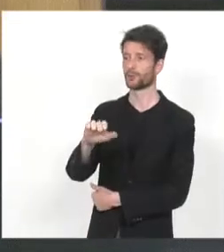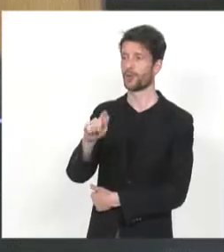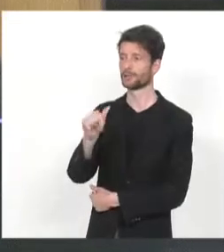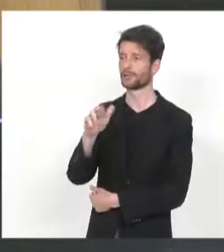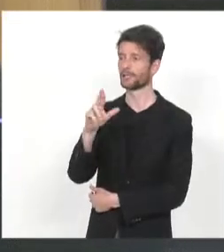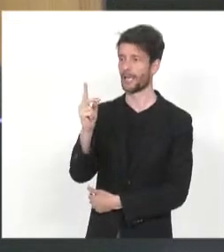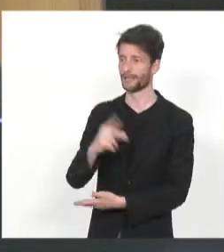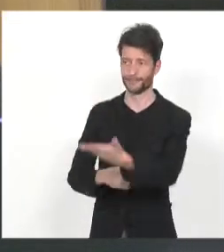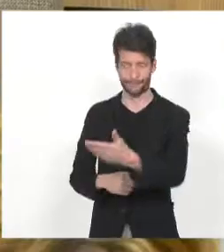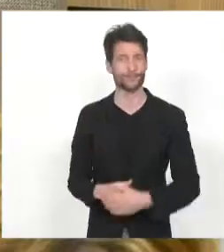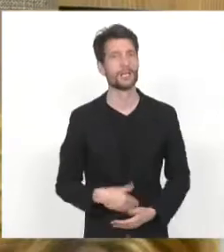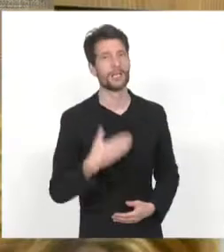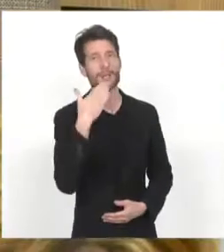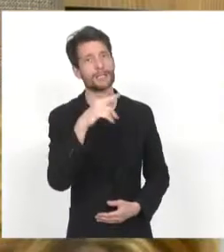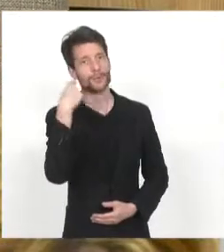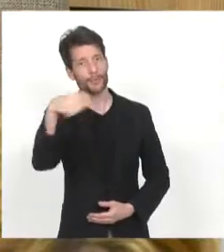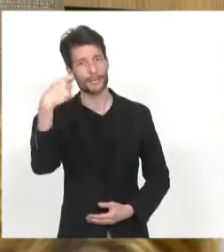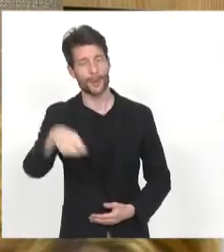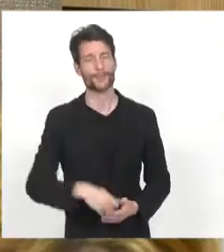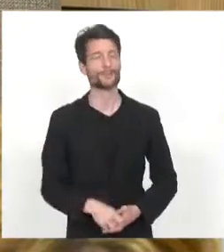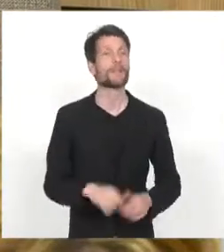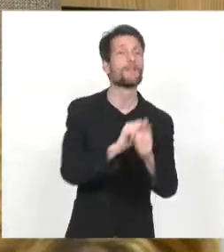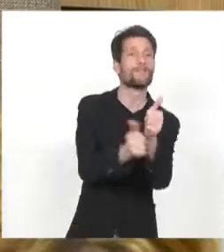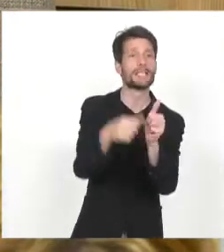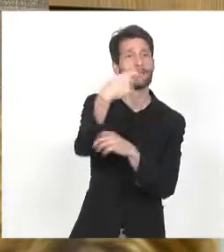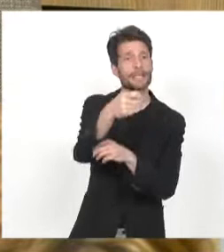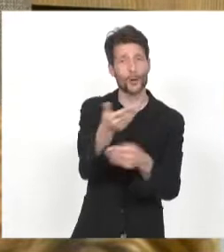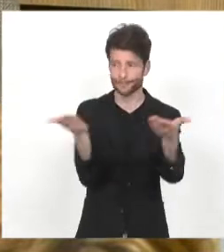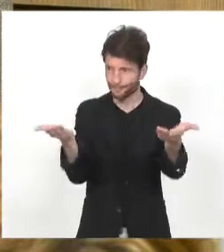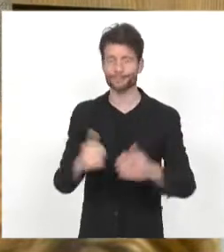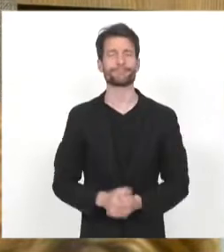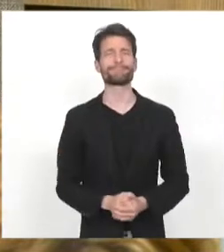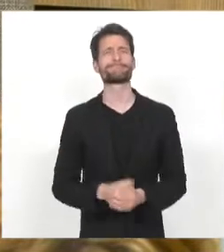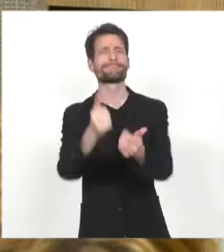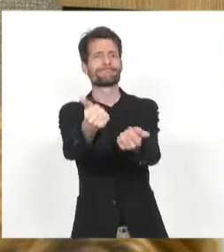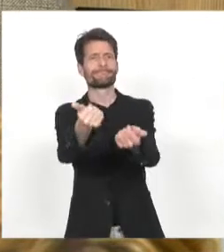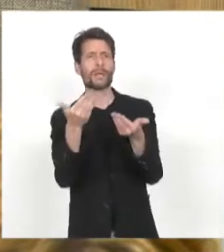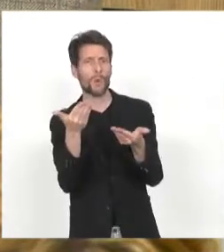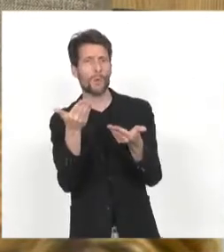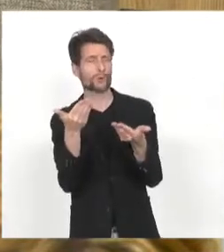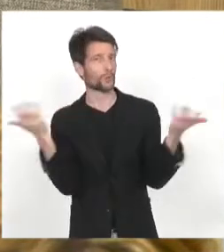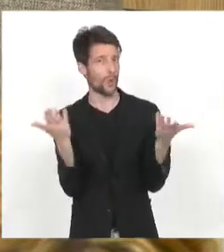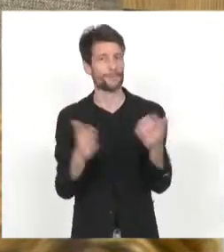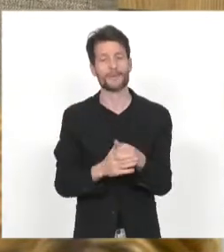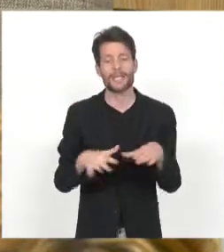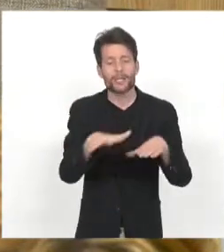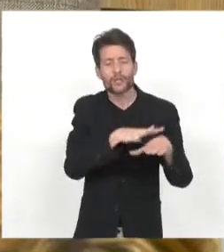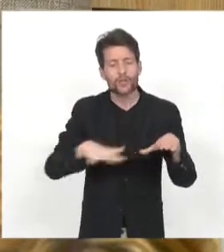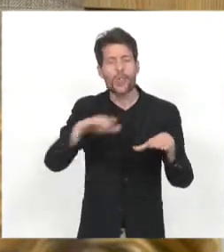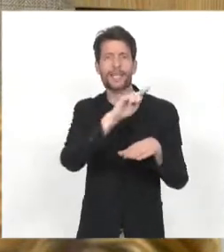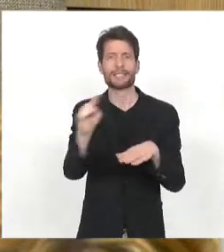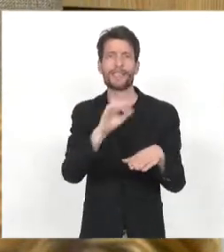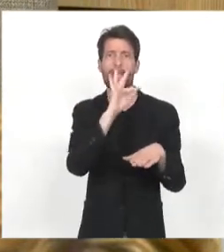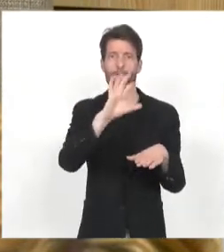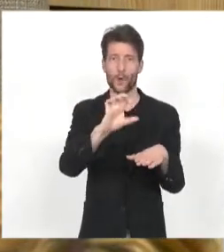Merci, Monsieur le Président. Monsieur le Président, Monsieur le Vice-président, vous nous proposez d'adapter la mise en œuvre d'une zone à faible émission sur notre